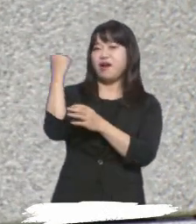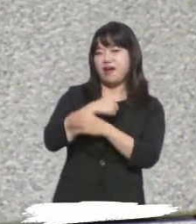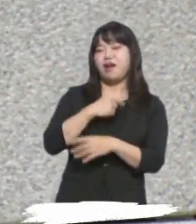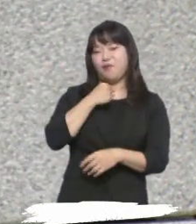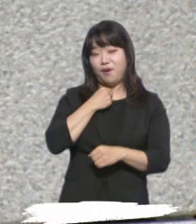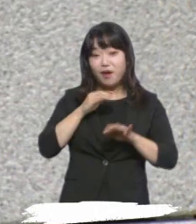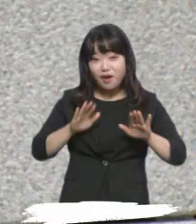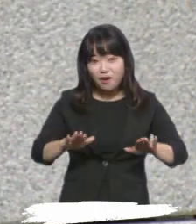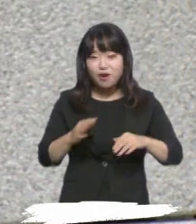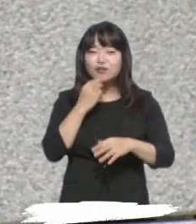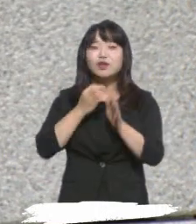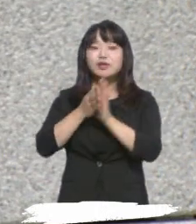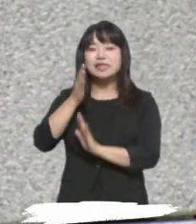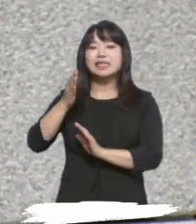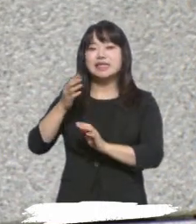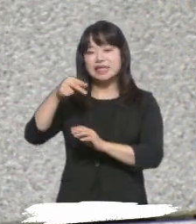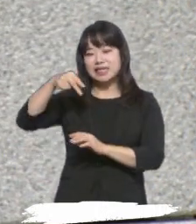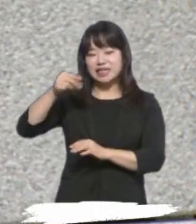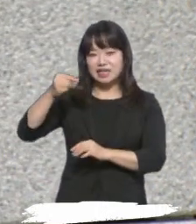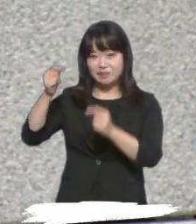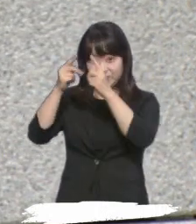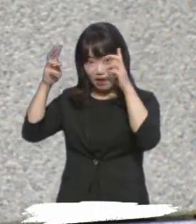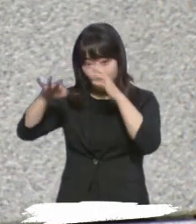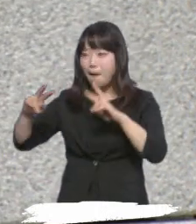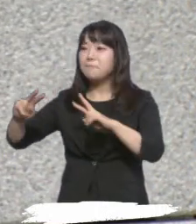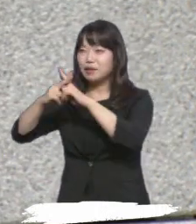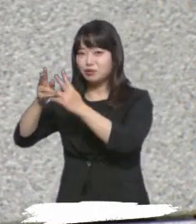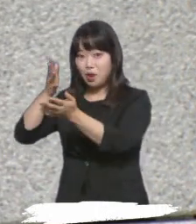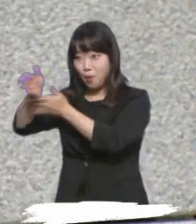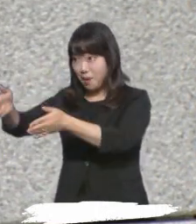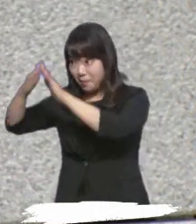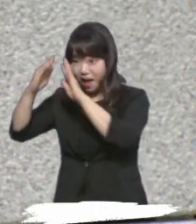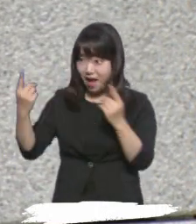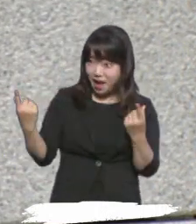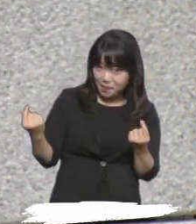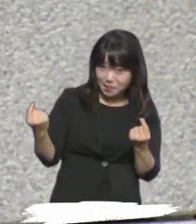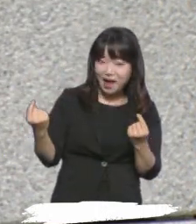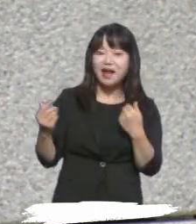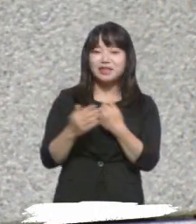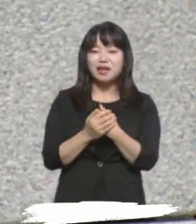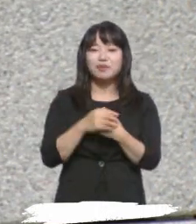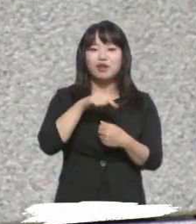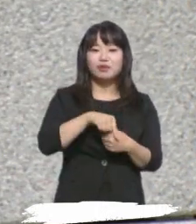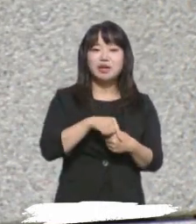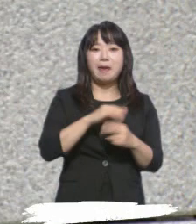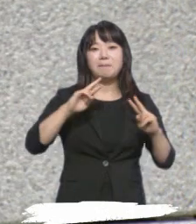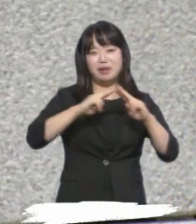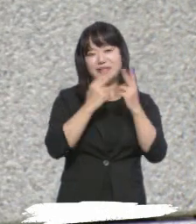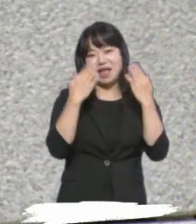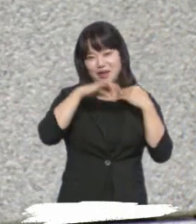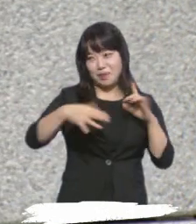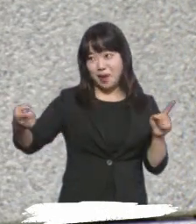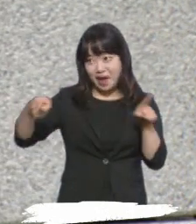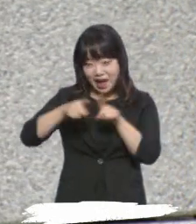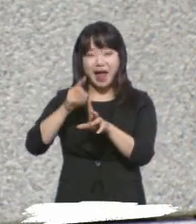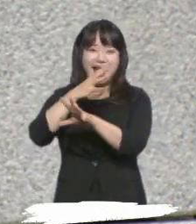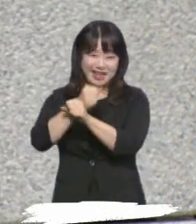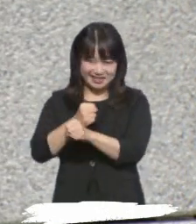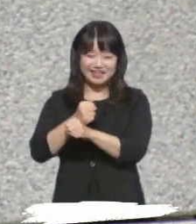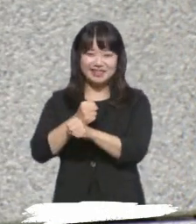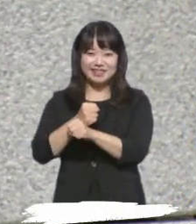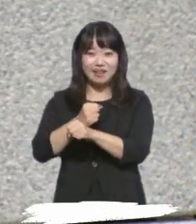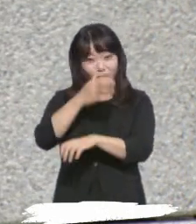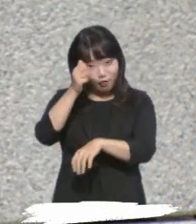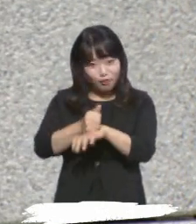올해에는 특히 서울시립대가 반도체 학과가 생겼거든요. 그래서 서울시립대와 이 희경공고 즉 반도체 학교가 같이 협약을